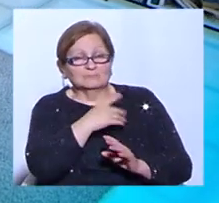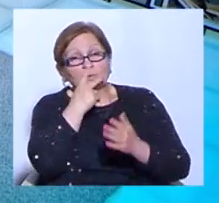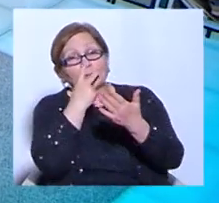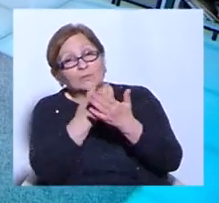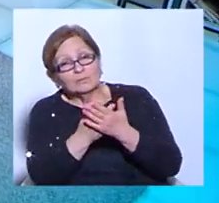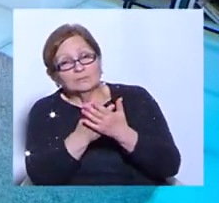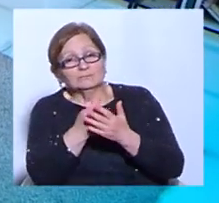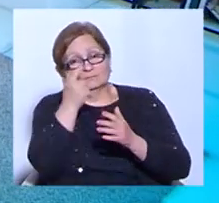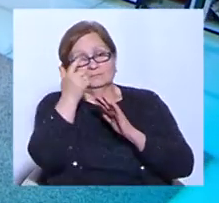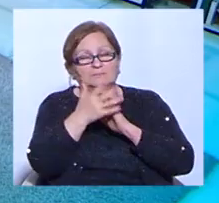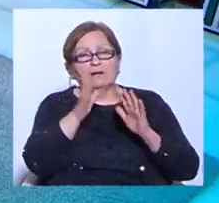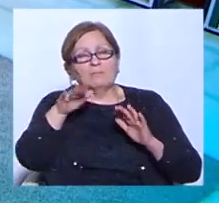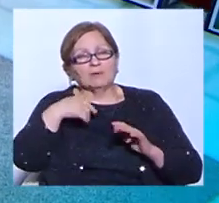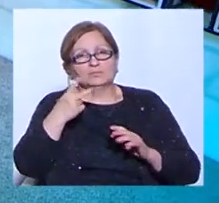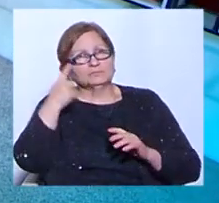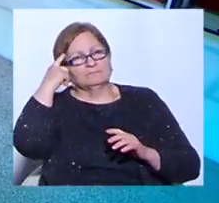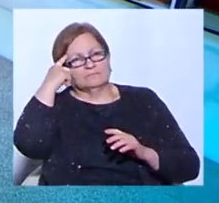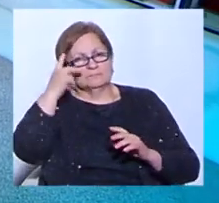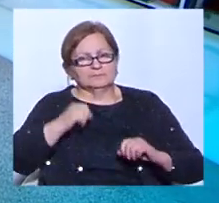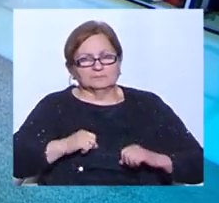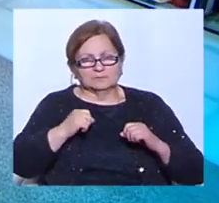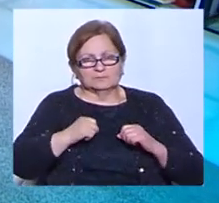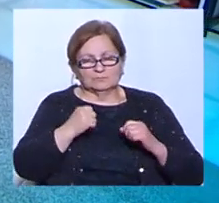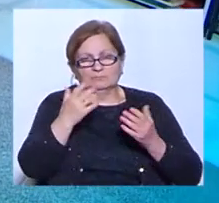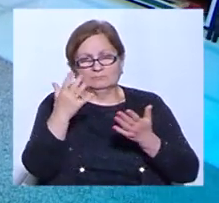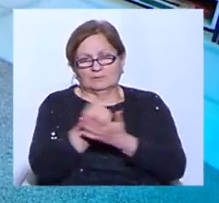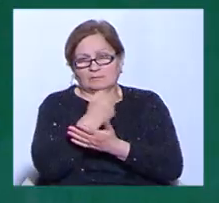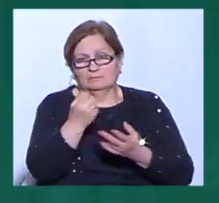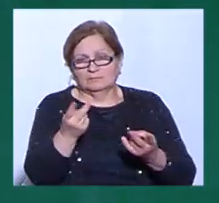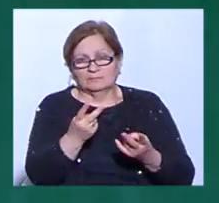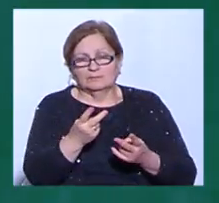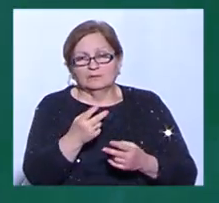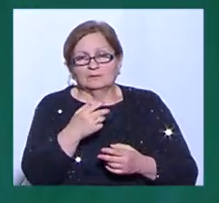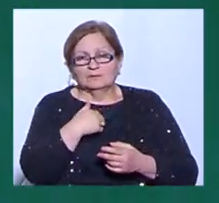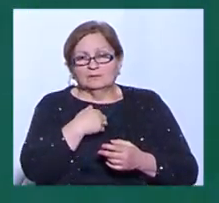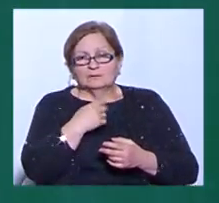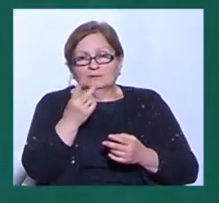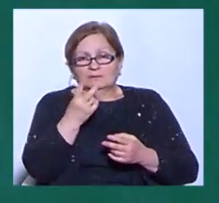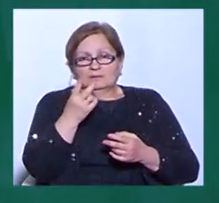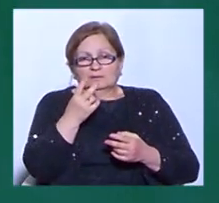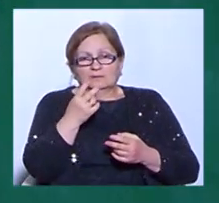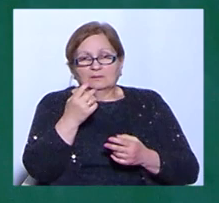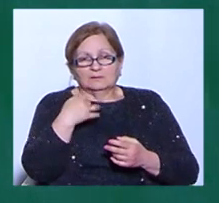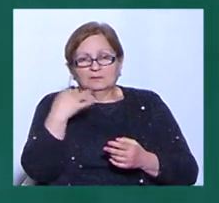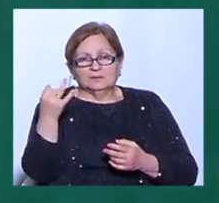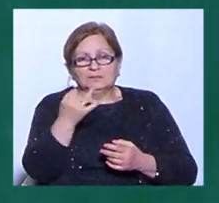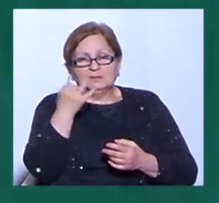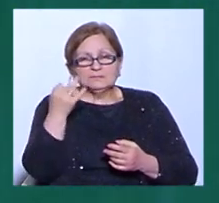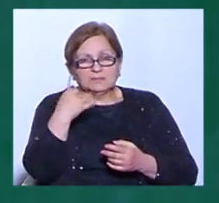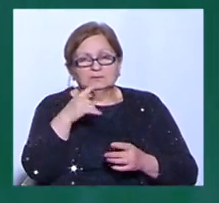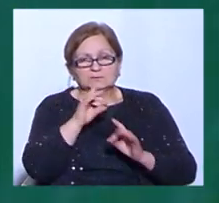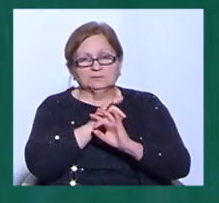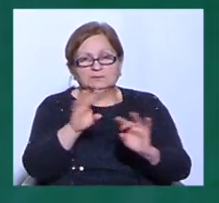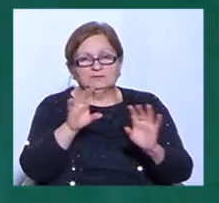და შემდეგ უნდა ვეცადოთ აღმოვაჩინოთ რაღაცა ტიპის კანონზომიერება. ეხლა მინდა უფრო საინტერესო, შეიძლება ცოტა რთულად მოგეჩვენოთ, მაგრამ